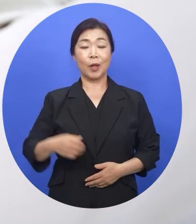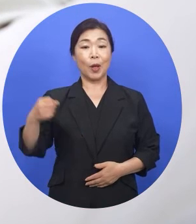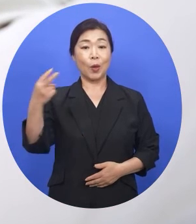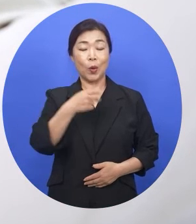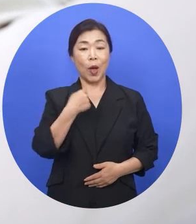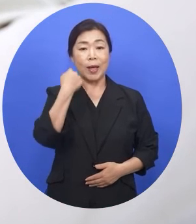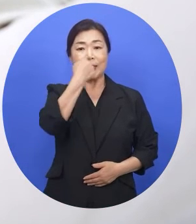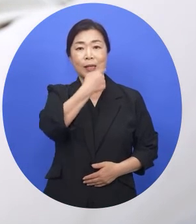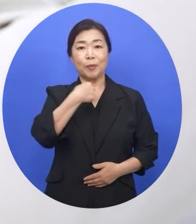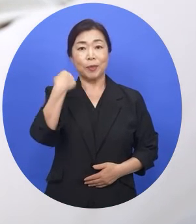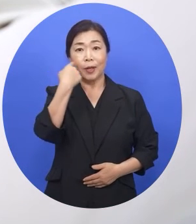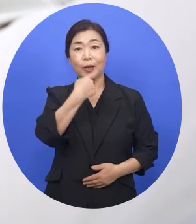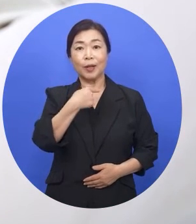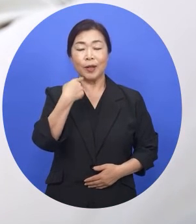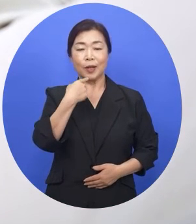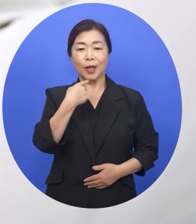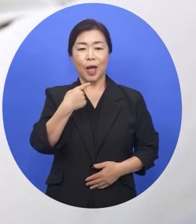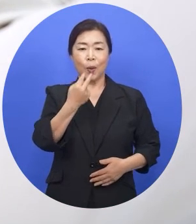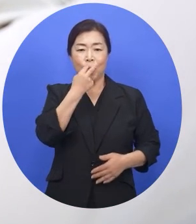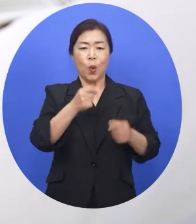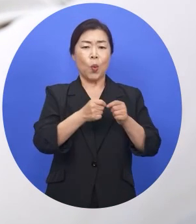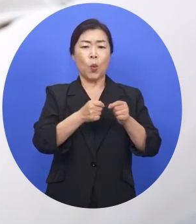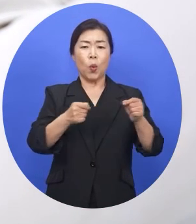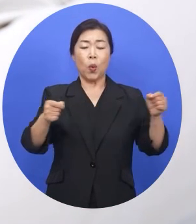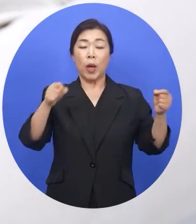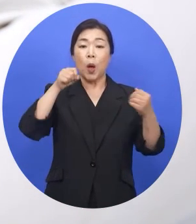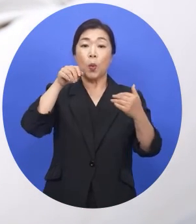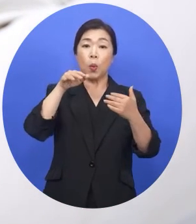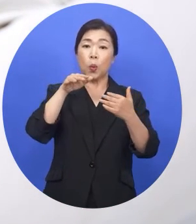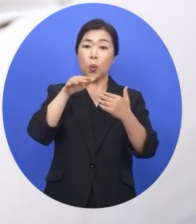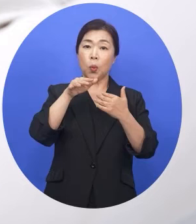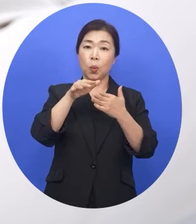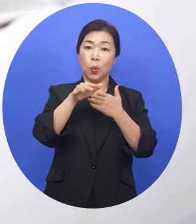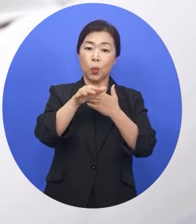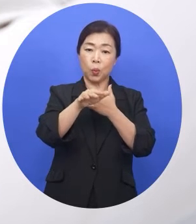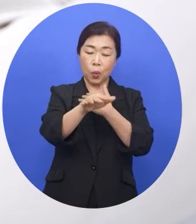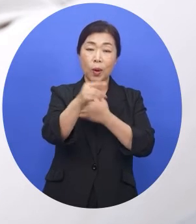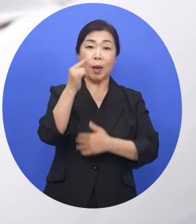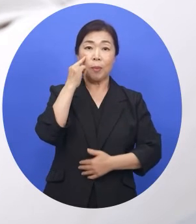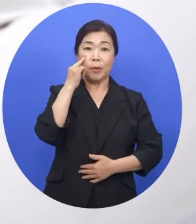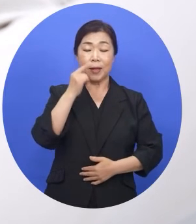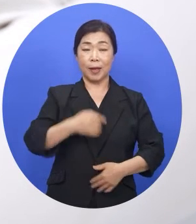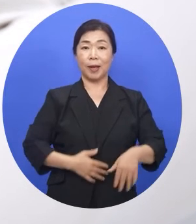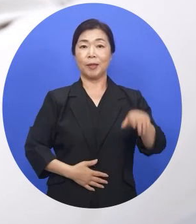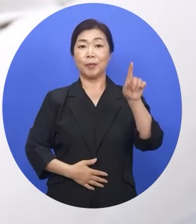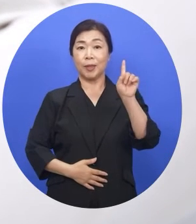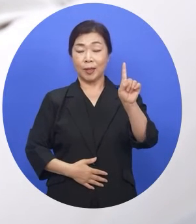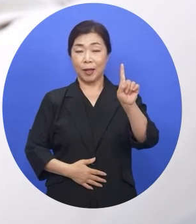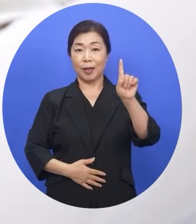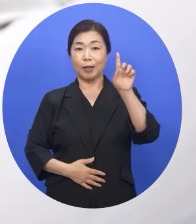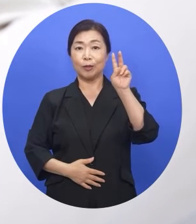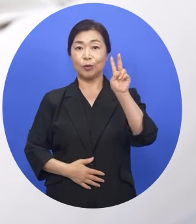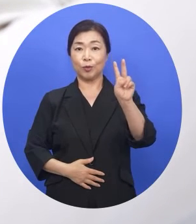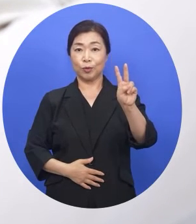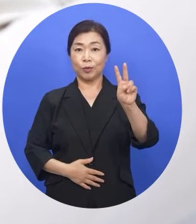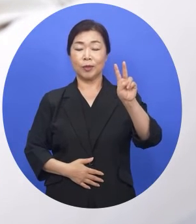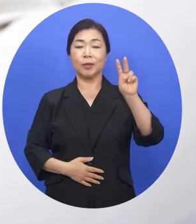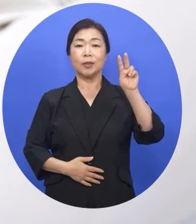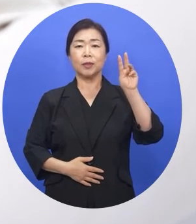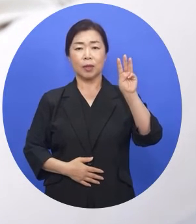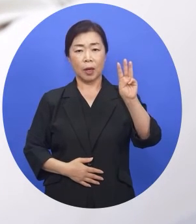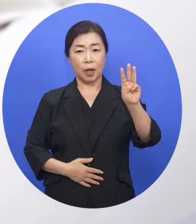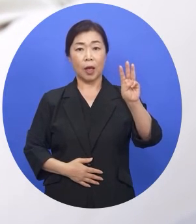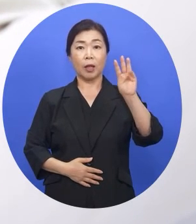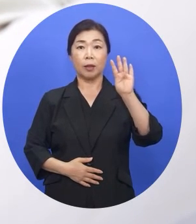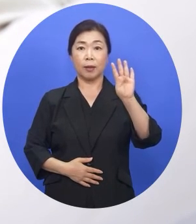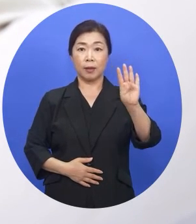그리고 입으로 가능한 한 길게 숨을 내쉽니다. 하나, 둘,